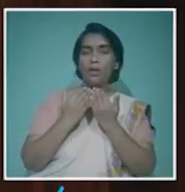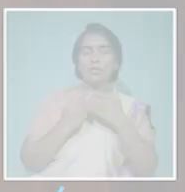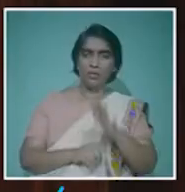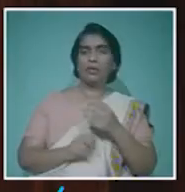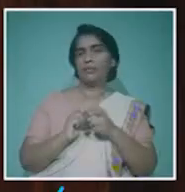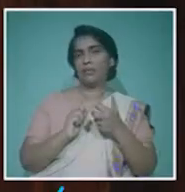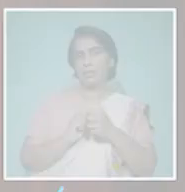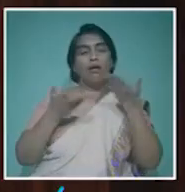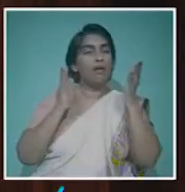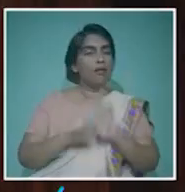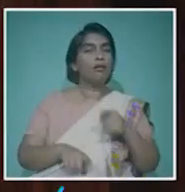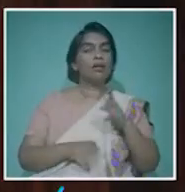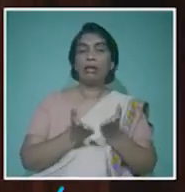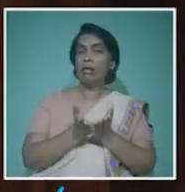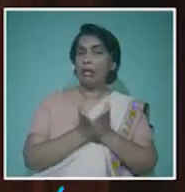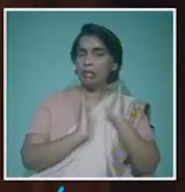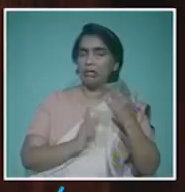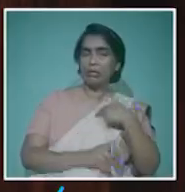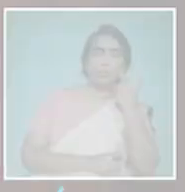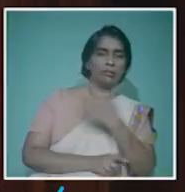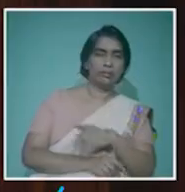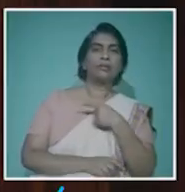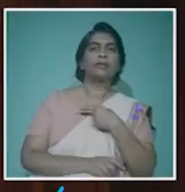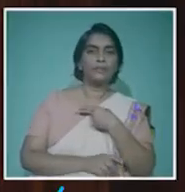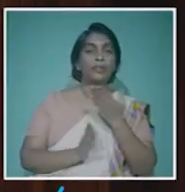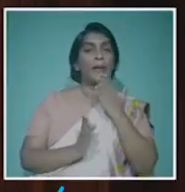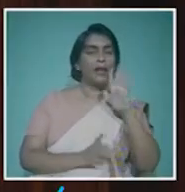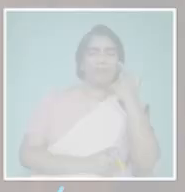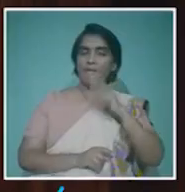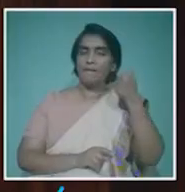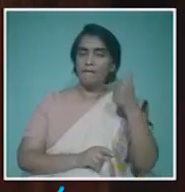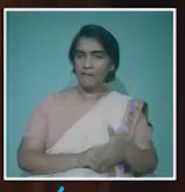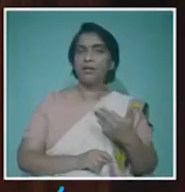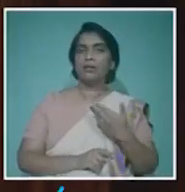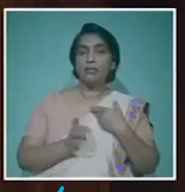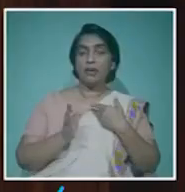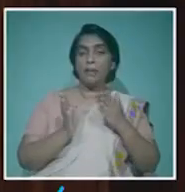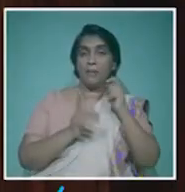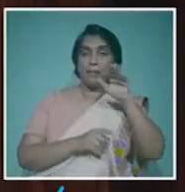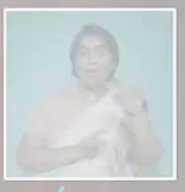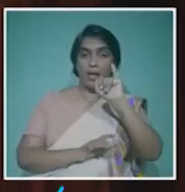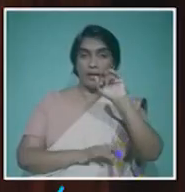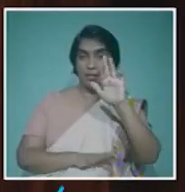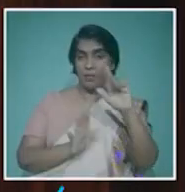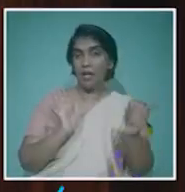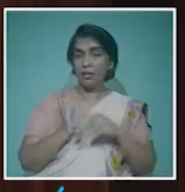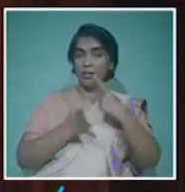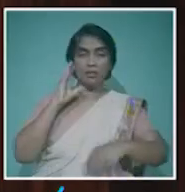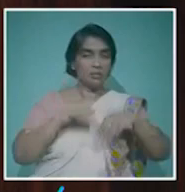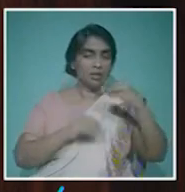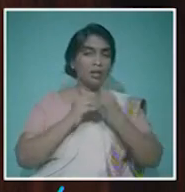පිළිගත්තේ නැහැ. අවසානයේ උනේ ඉන්දියාවත් පිටුපෑවා ඔහුට, ඇමරිකාවත් පිටුපෑවා ඔහුට. අපේ පාක්ෂිකයෝ ලක්ෂයක් ඔහුට ඡන්දි